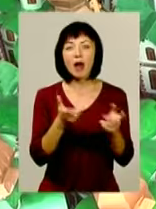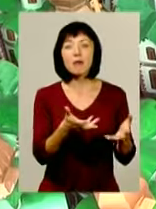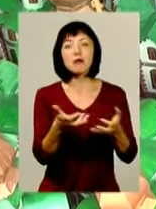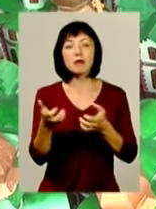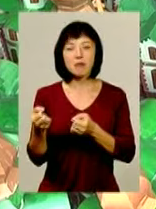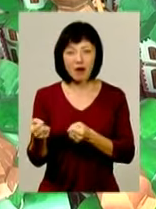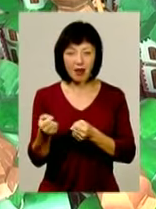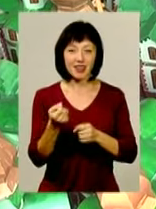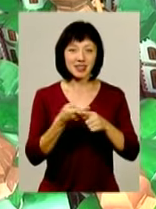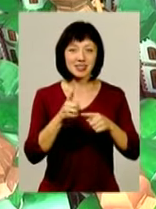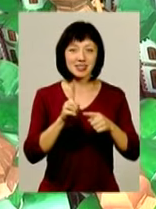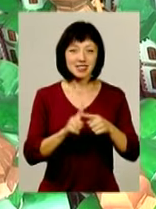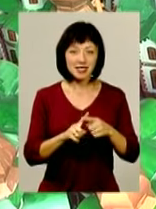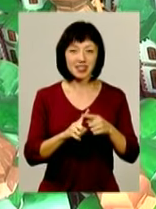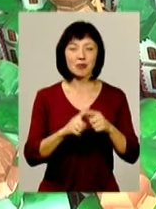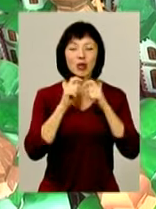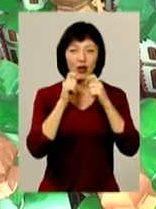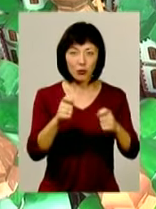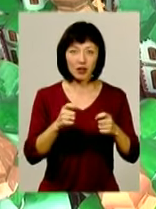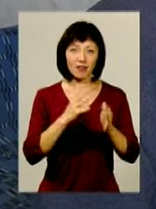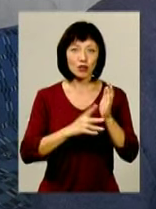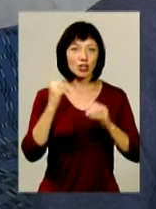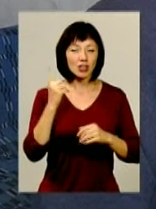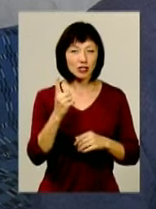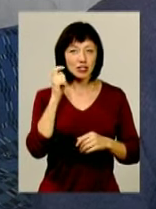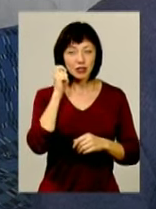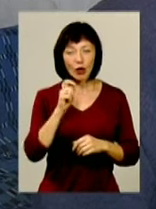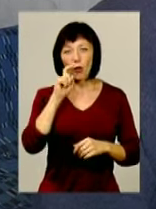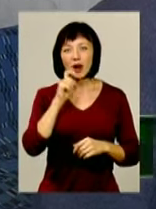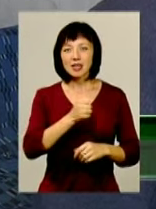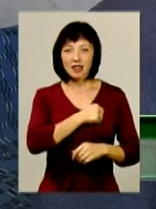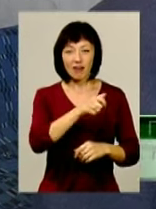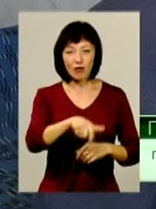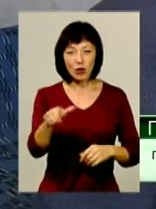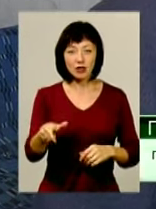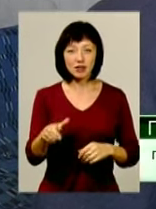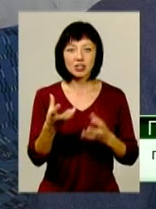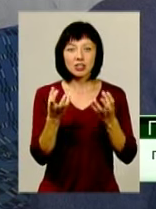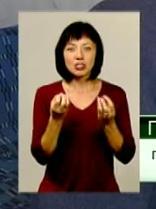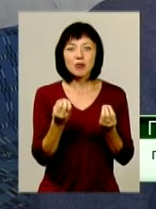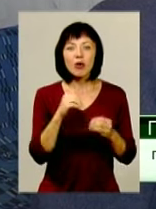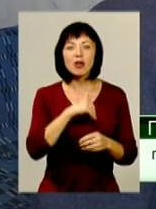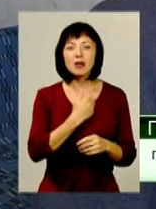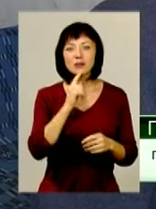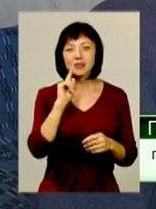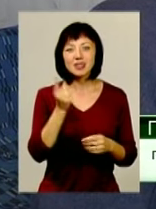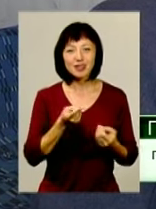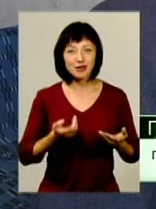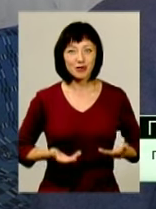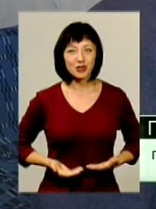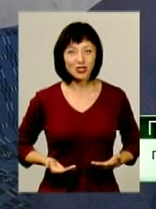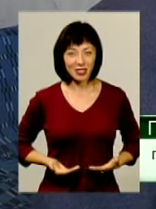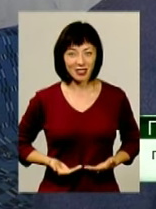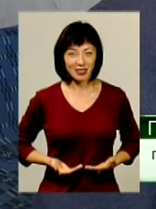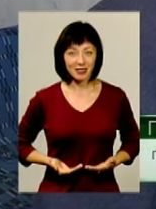від 91-річного дідуся українські воїни. Бажаєш хоча б ще рік прожити,